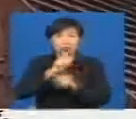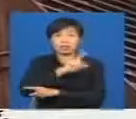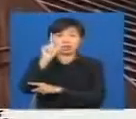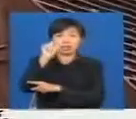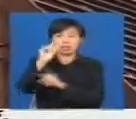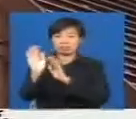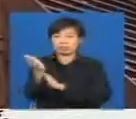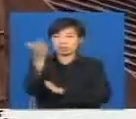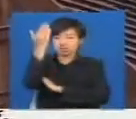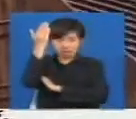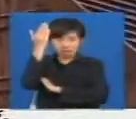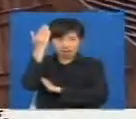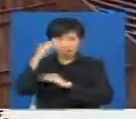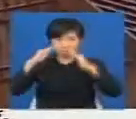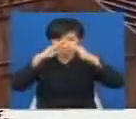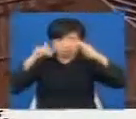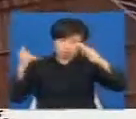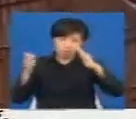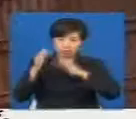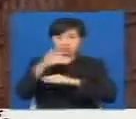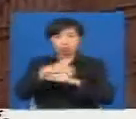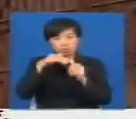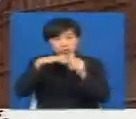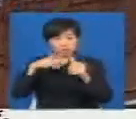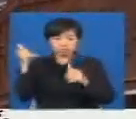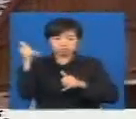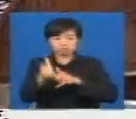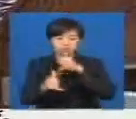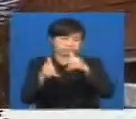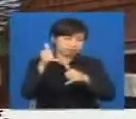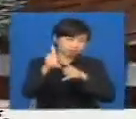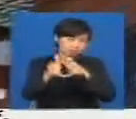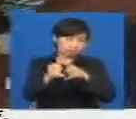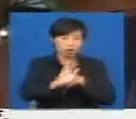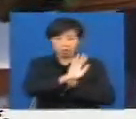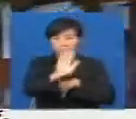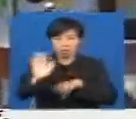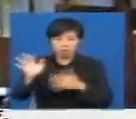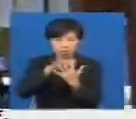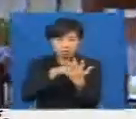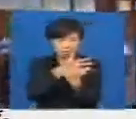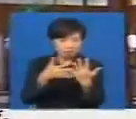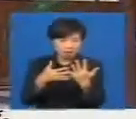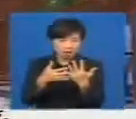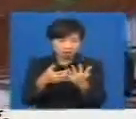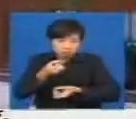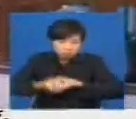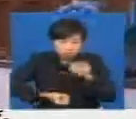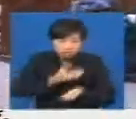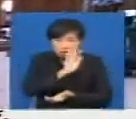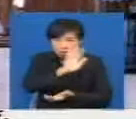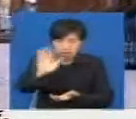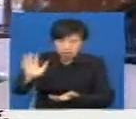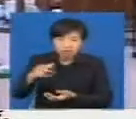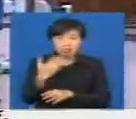ที่นี่แล้วก็จะมาแสดงวิสัยทัศน์อย่างที่ท่านว่าเนี่ยนะพร้อมทั้งแผนของประเทศต่างๆเนี่ยเราก็จะมีการถ่ายทอดสดโดยช่อง9นะ